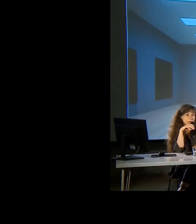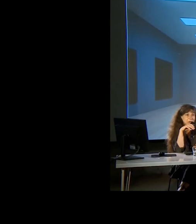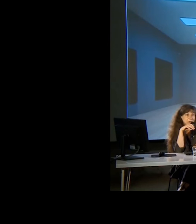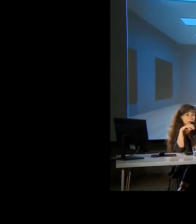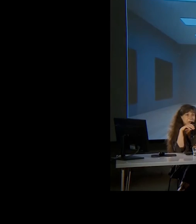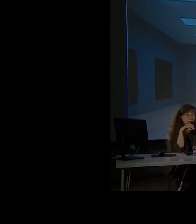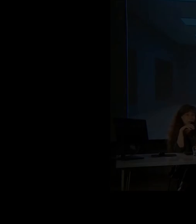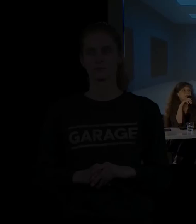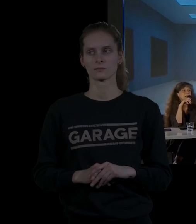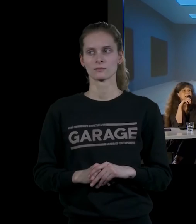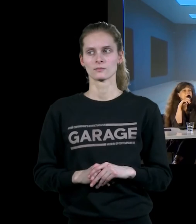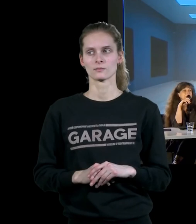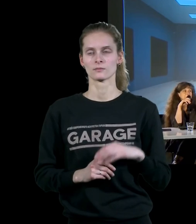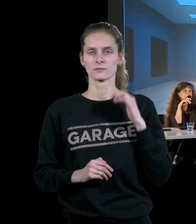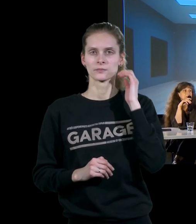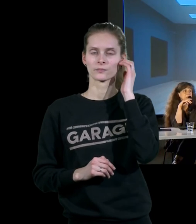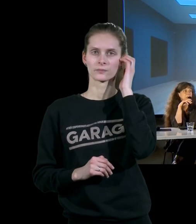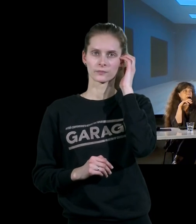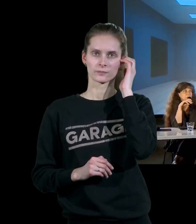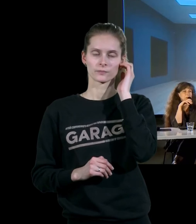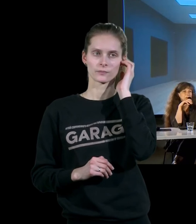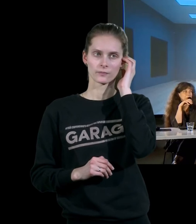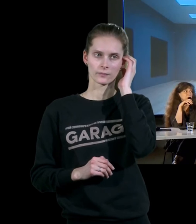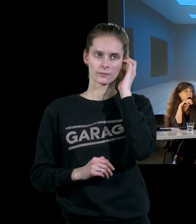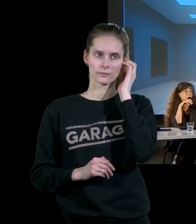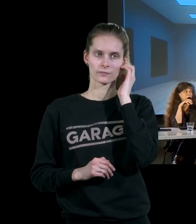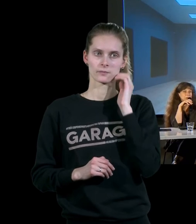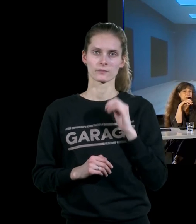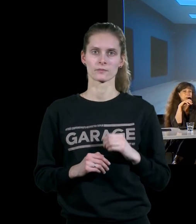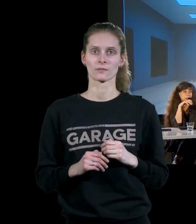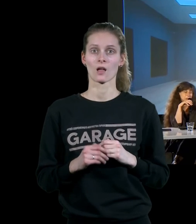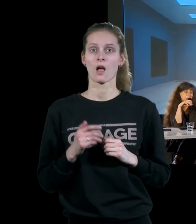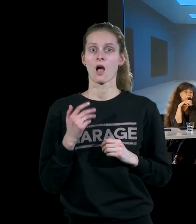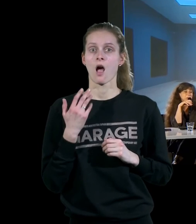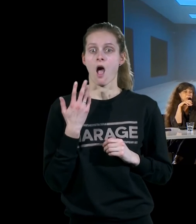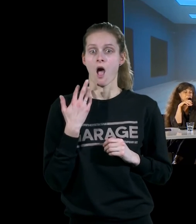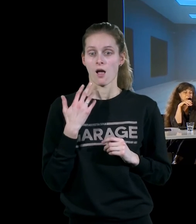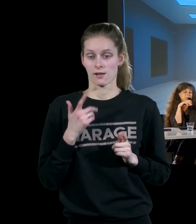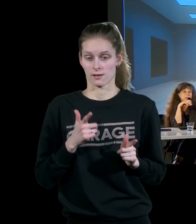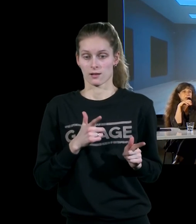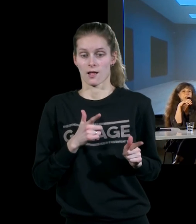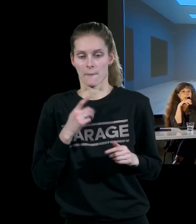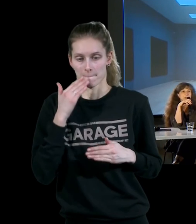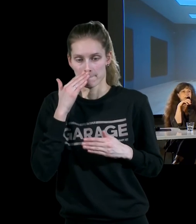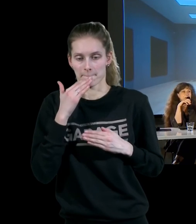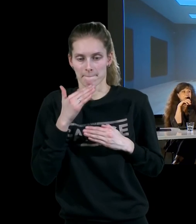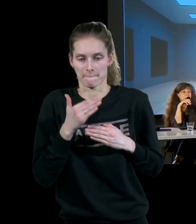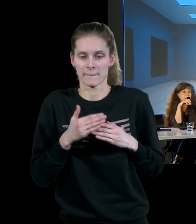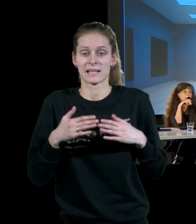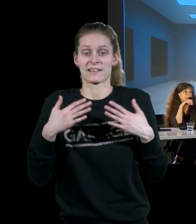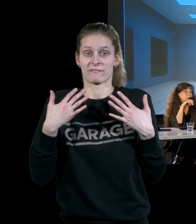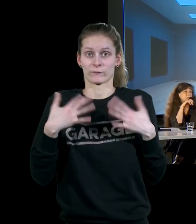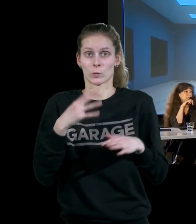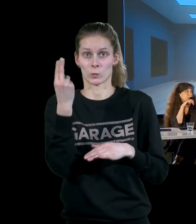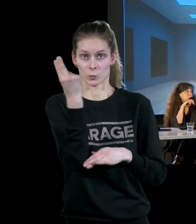ширину холста. И как, перед тем, как все было, когда он уже все приготовил, почти завершил этот цикл